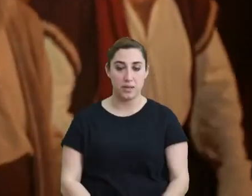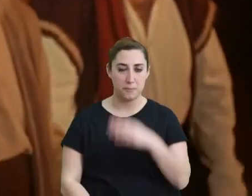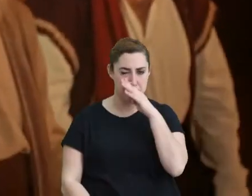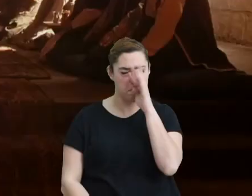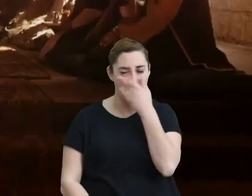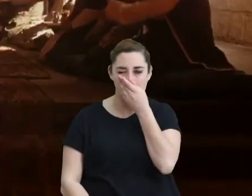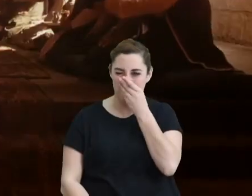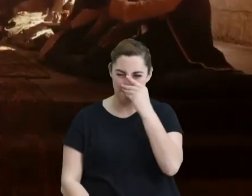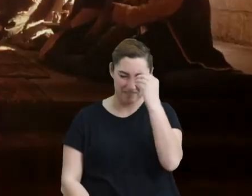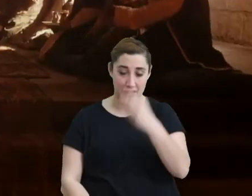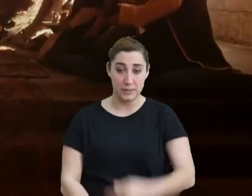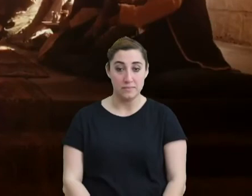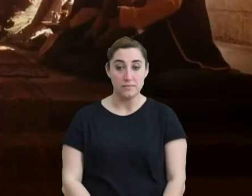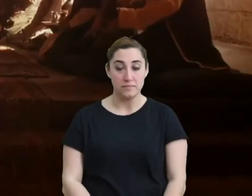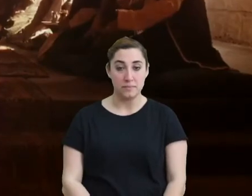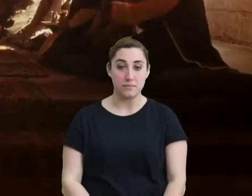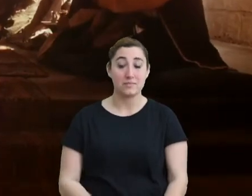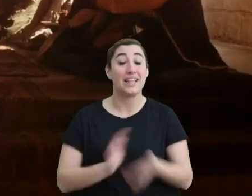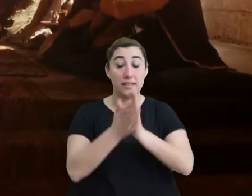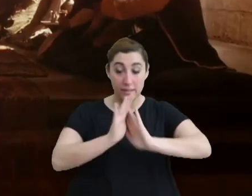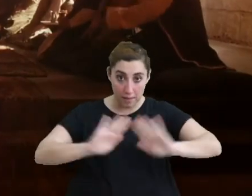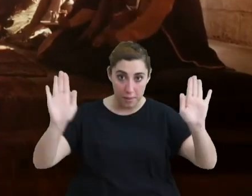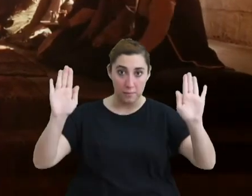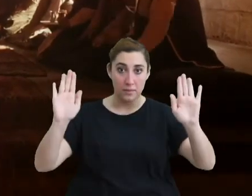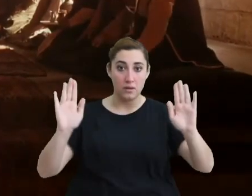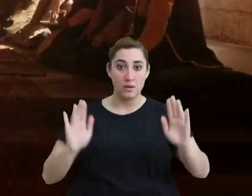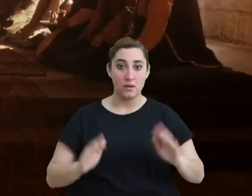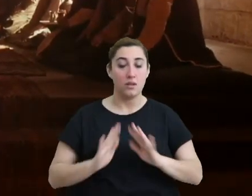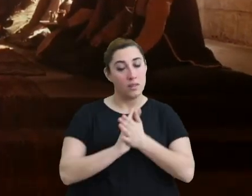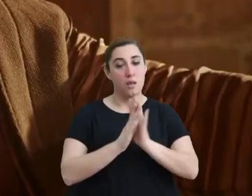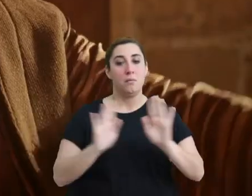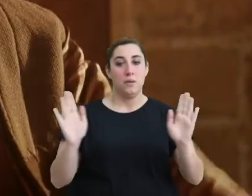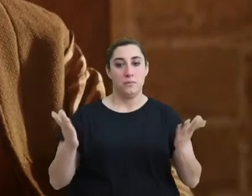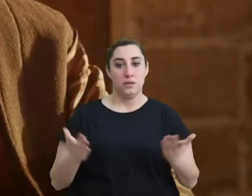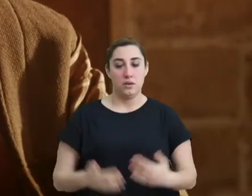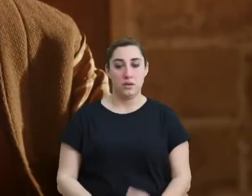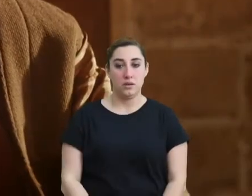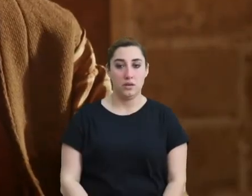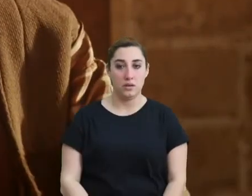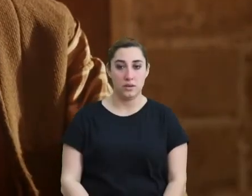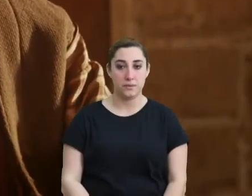hüküm gelmedi. Tamamdır ağalar. Tamamdır.